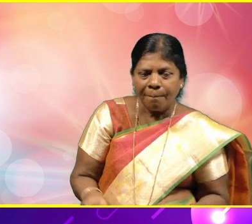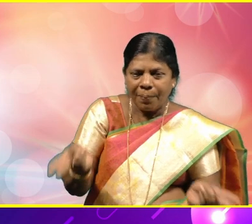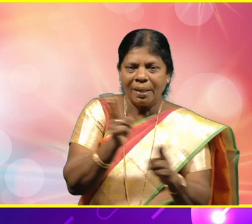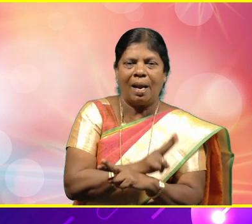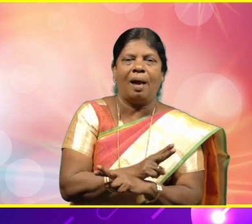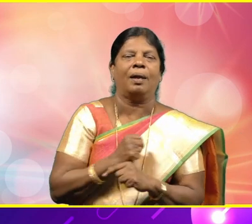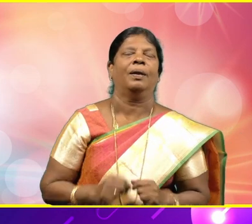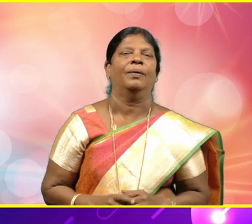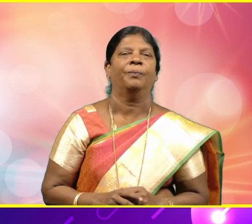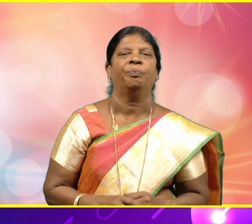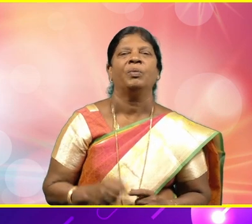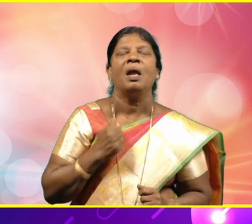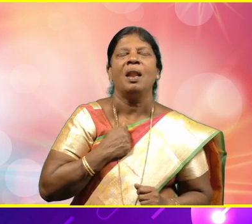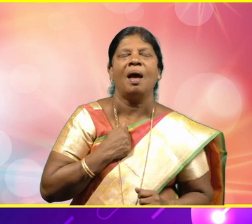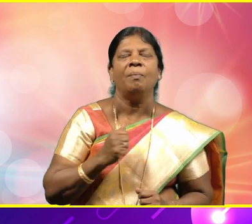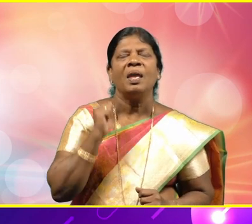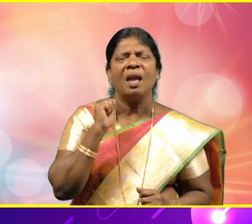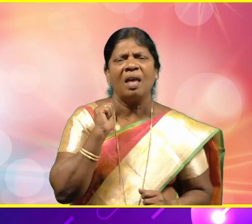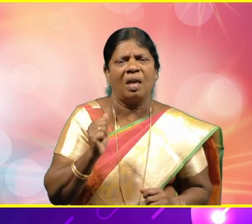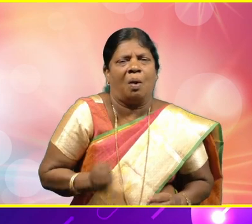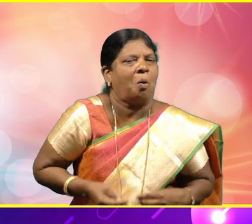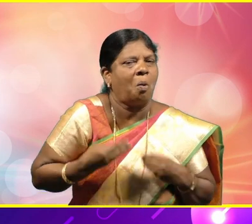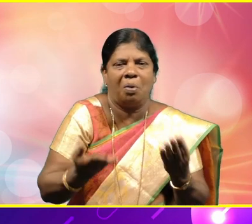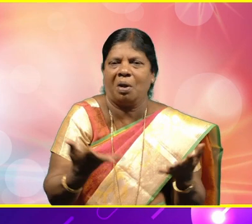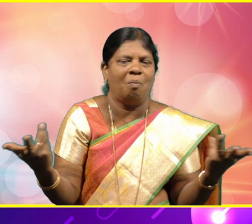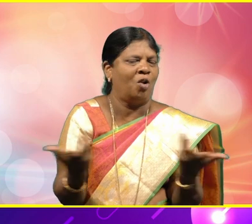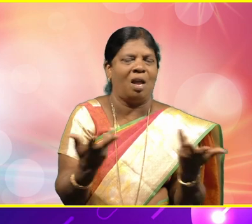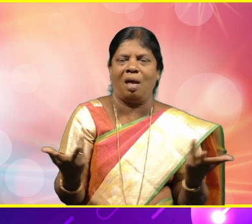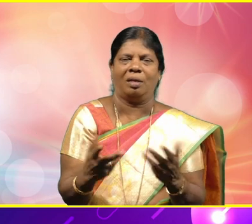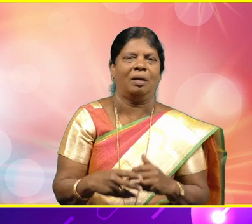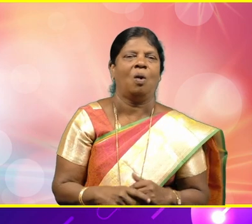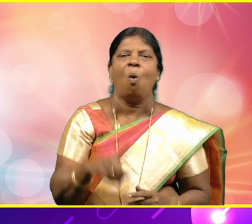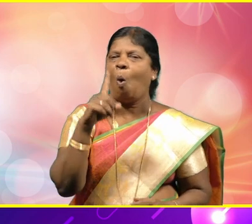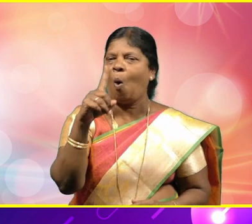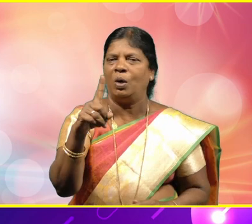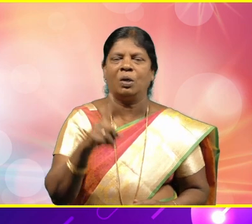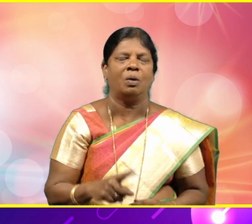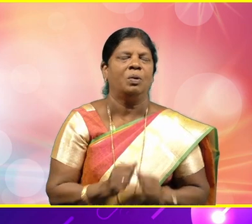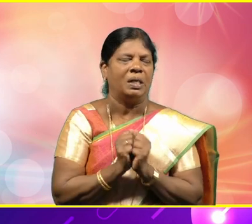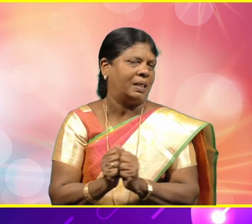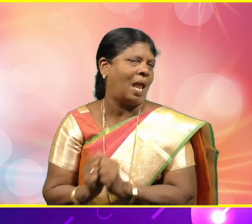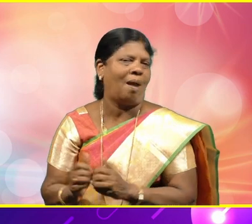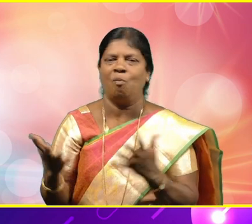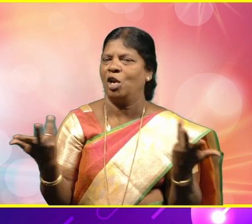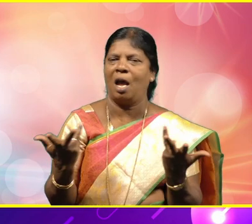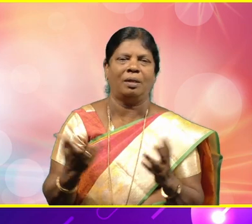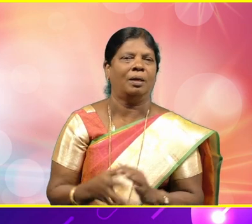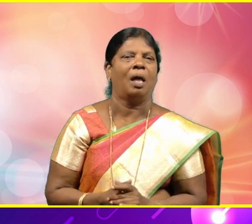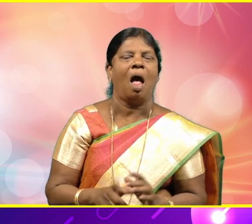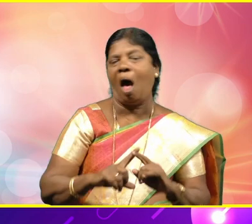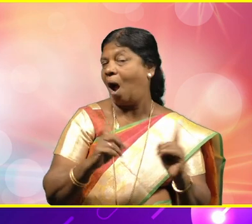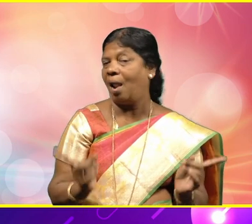அவருக்கு இதற்கு பதிலாக நாம் எதையும் கொடுக்க முடியாது, ஒன்றும்